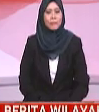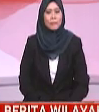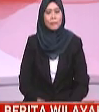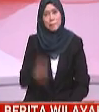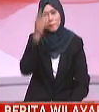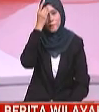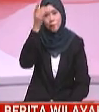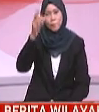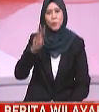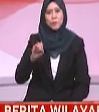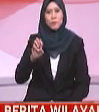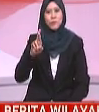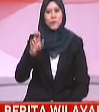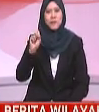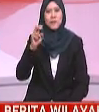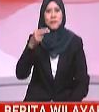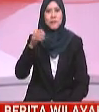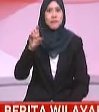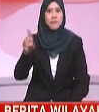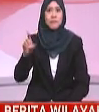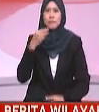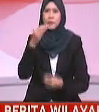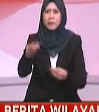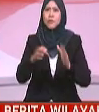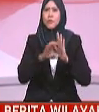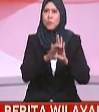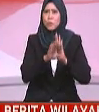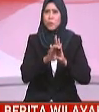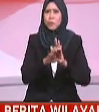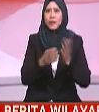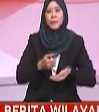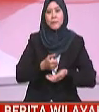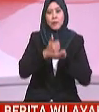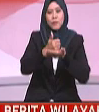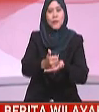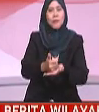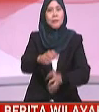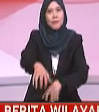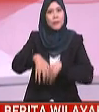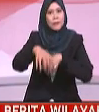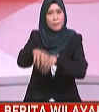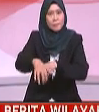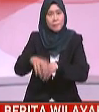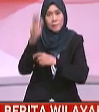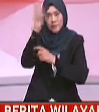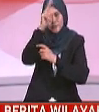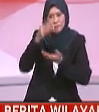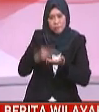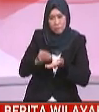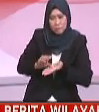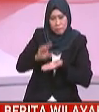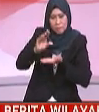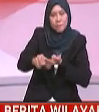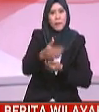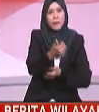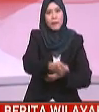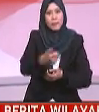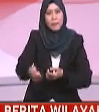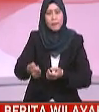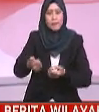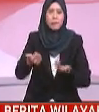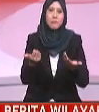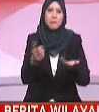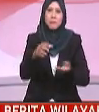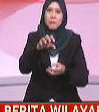Datuk Murshid Diraja Dr. Juanda Jaya memberi contoh seperti bantuan pertanian oleh kerajaan yang menyalurkan peralatan, baja, benih